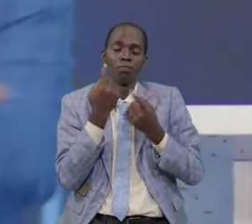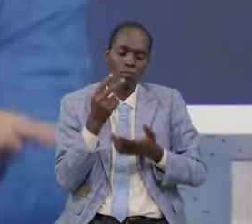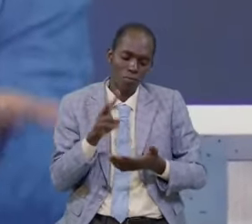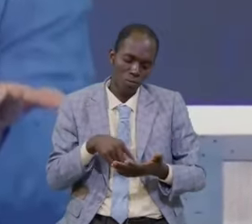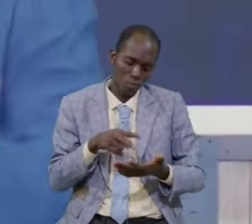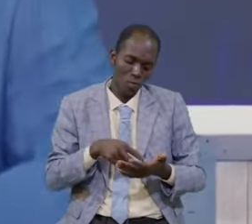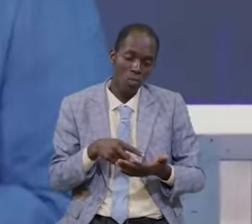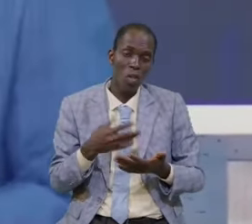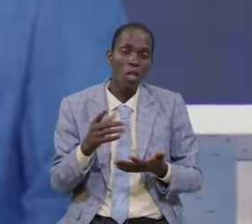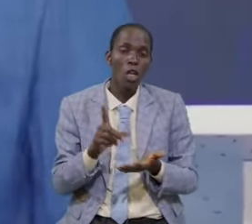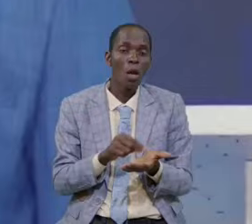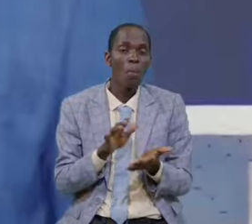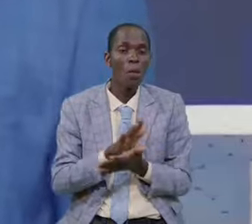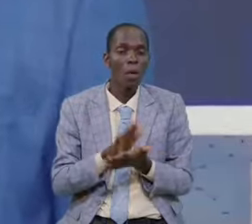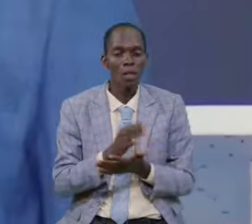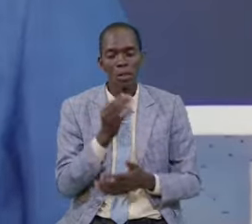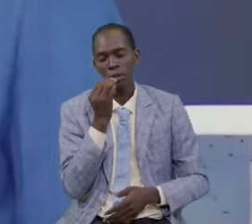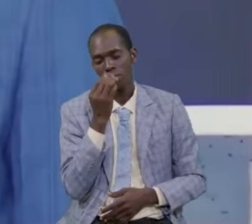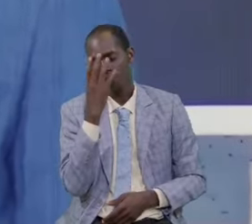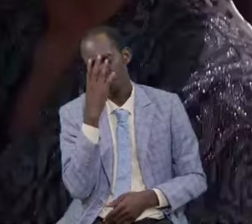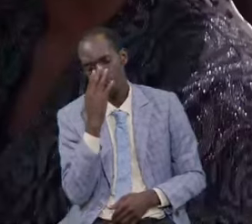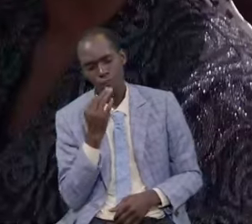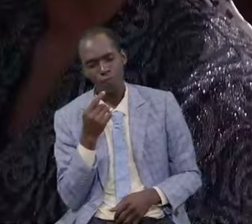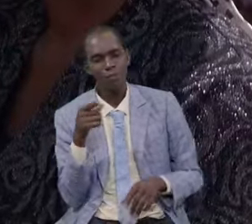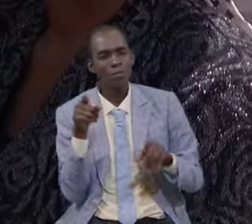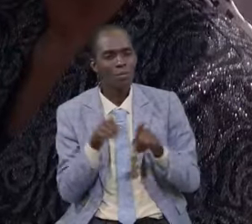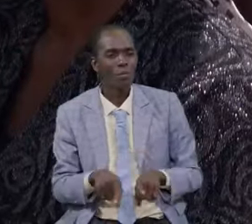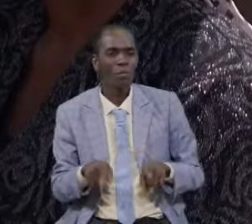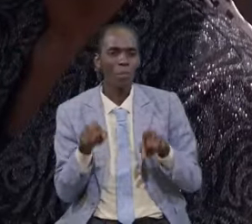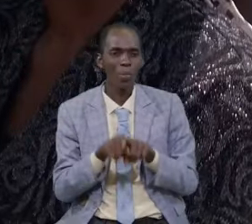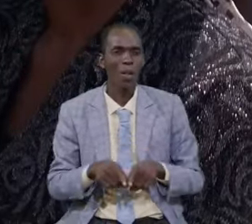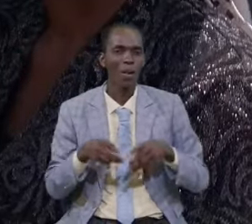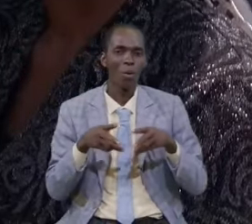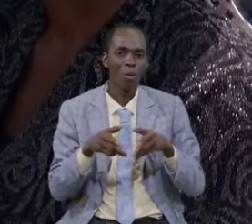le lendemain, ils font ça, pas d'objectif. Ils meurent plus tôt que ceux-là